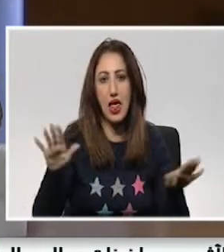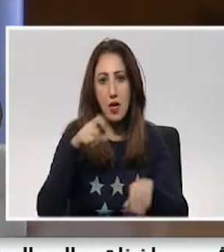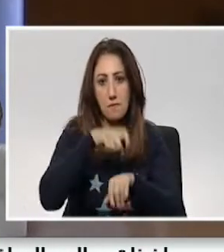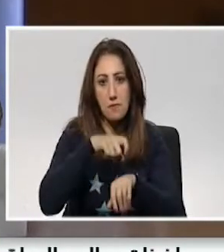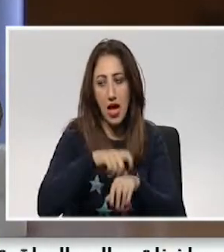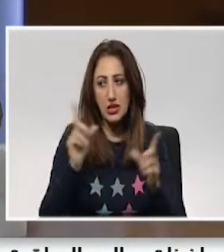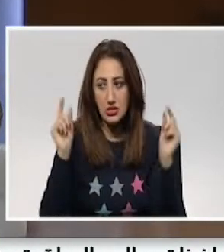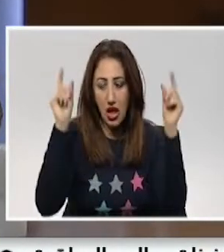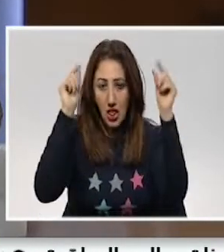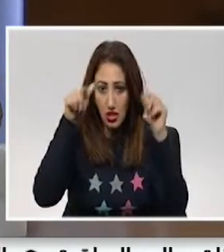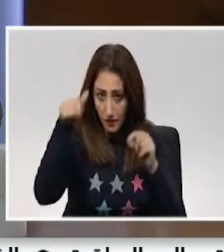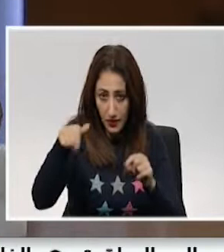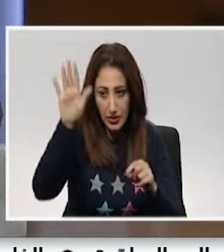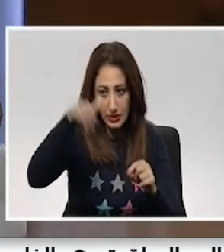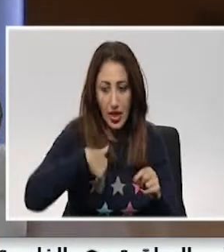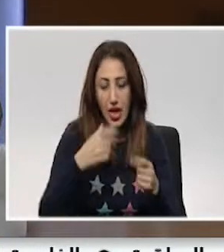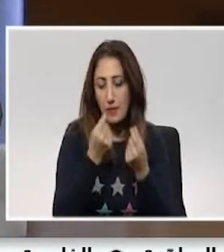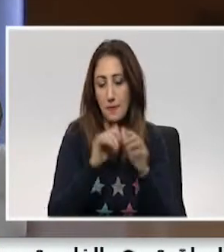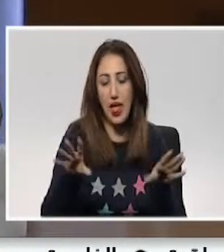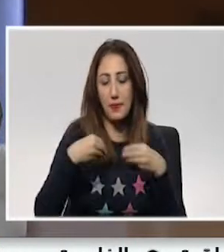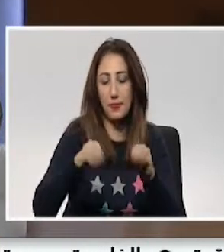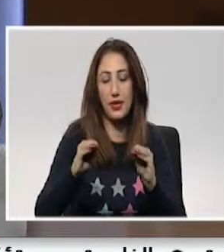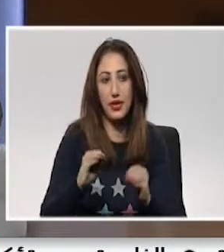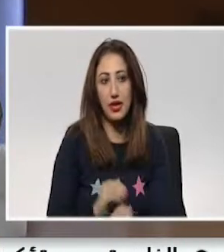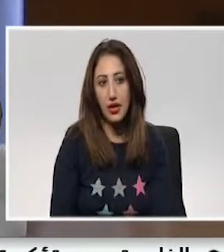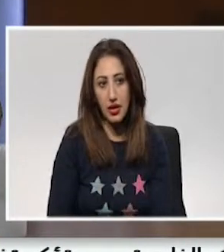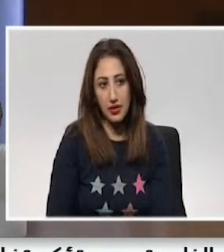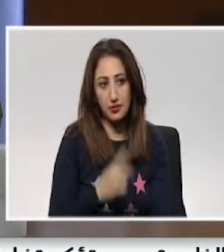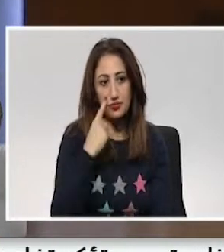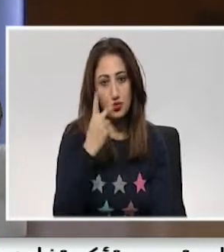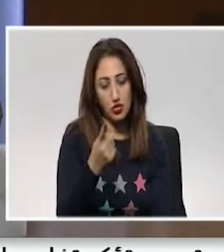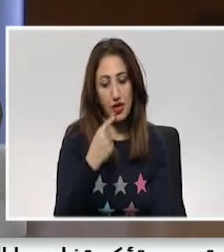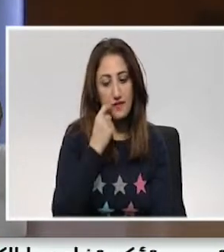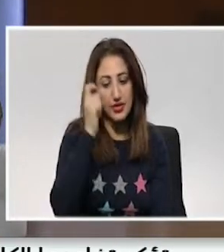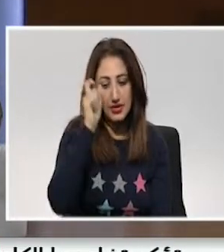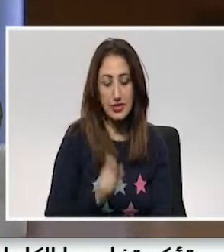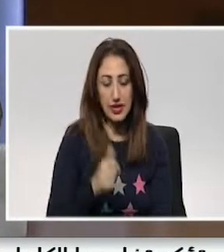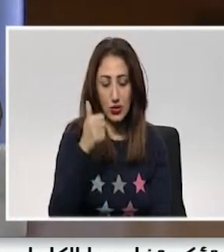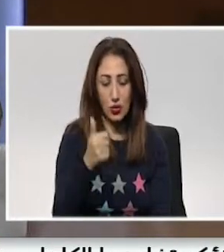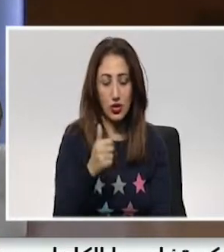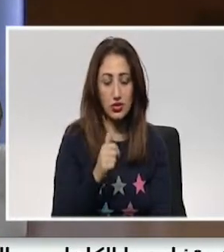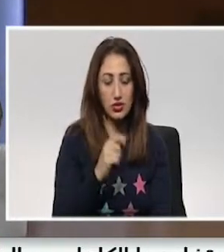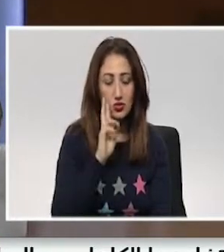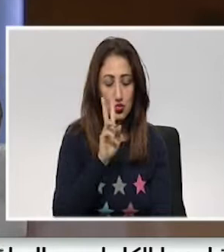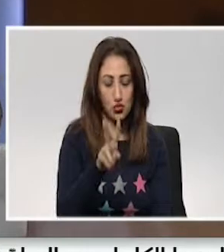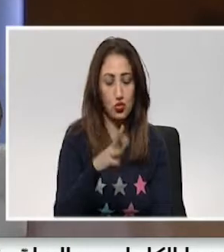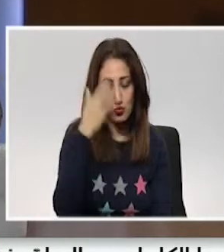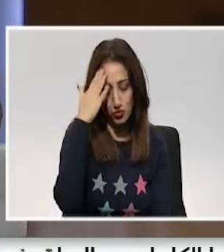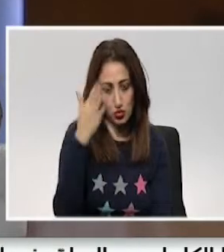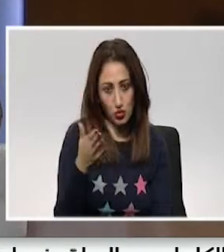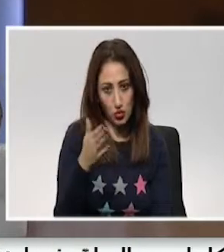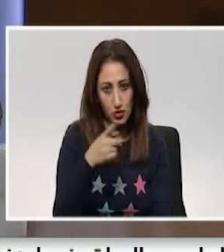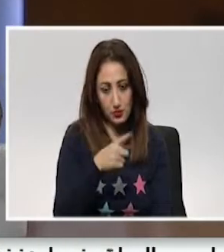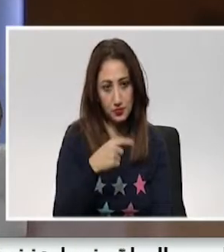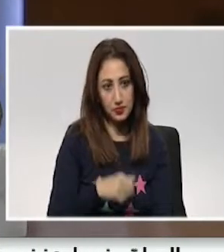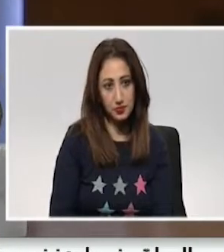السرطان. شايفين الجمال؟ شايفين الإنسانية؟ تعالوا بقى نروح له عشان نشكره على المبادرة الجميلة